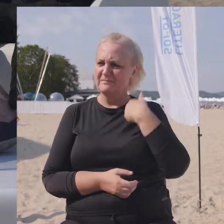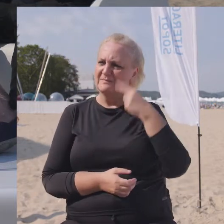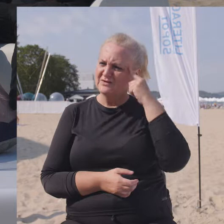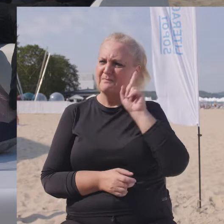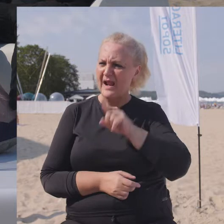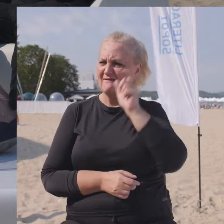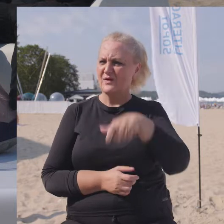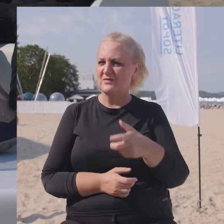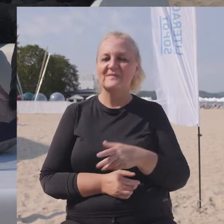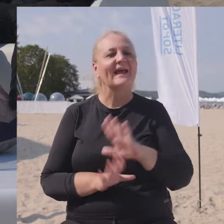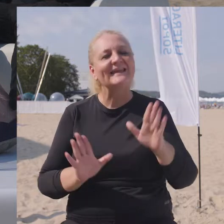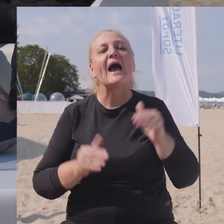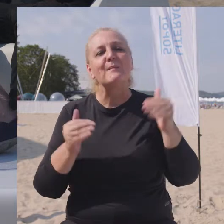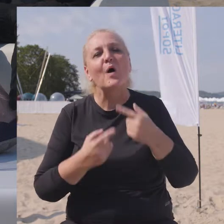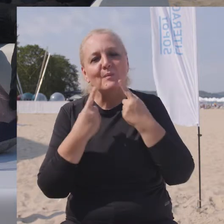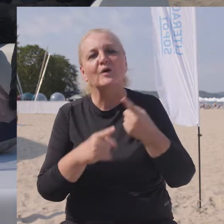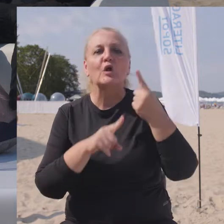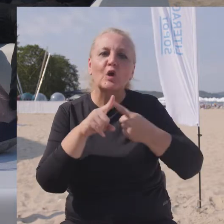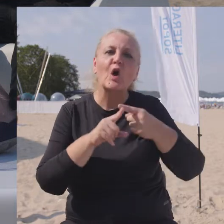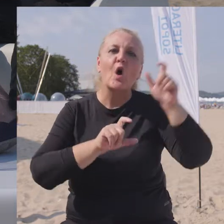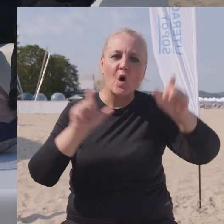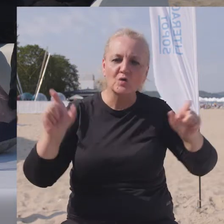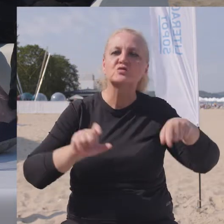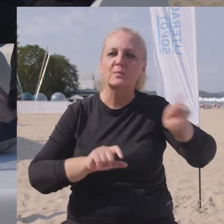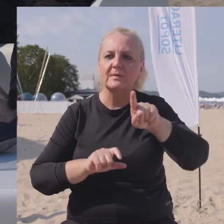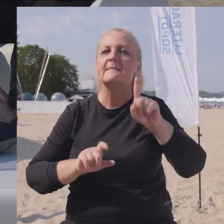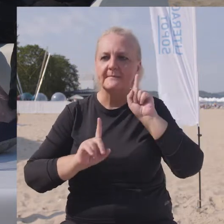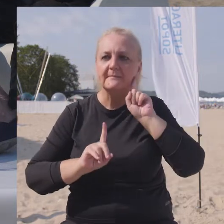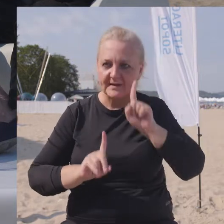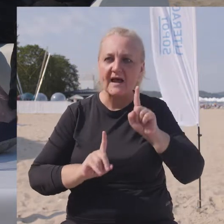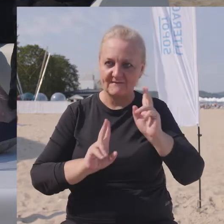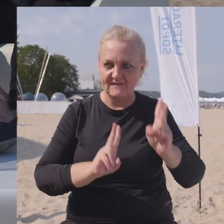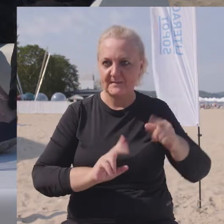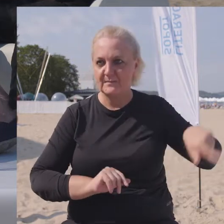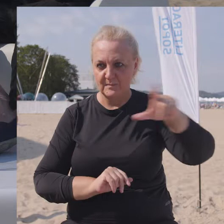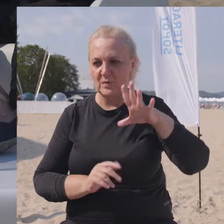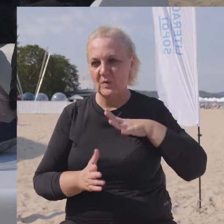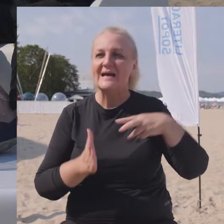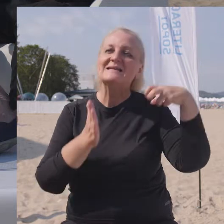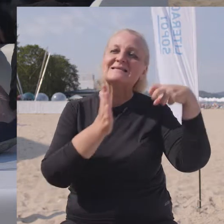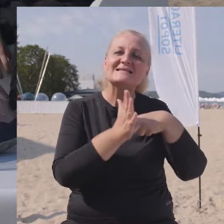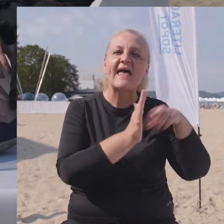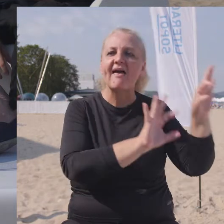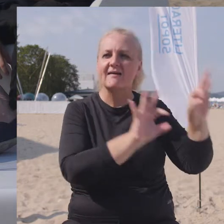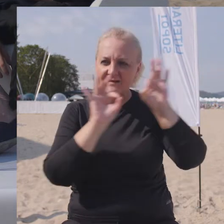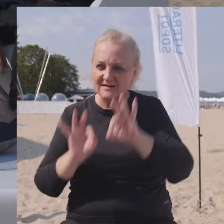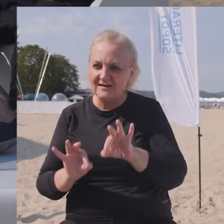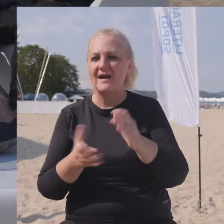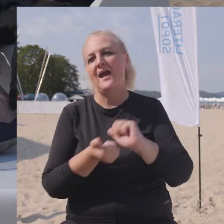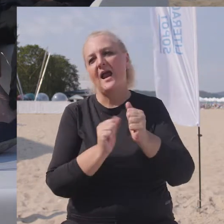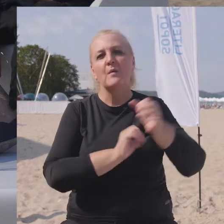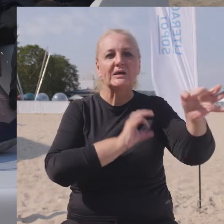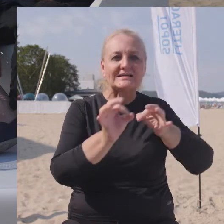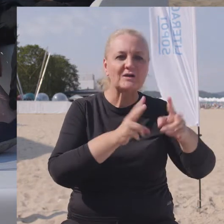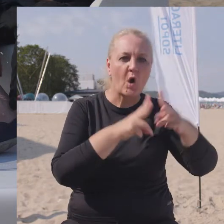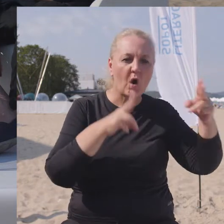tak powiedzieć mniej więcej, że niektóre z tych postaci mają niektóre też cechy umocowanie charakteru, tak, umocowanie w historii, bądź